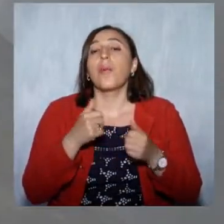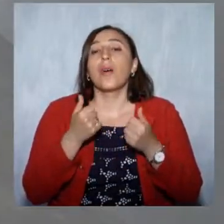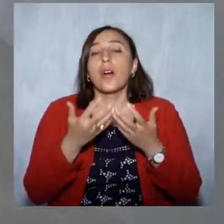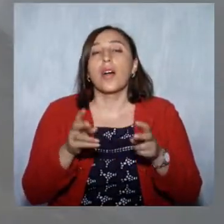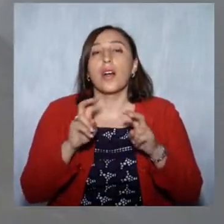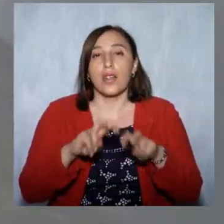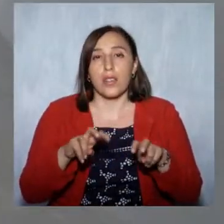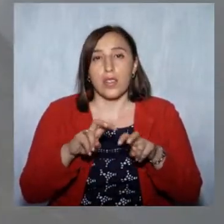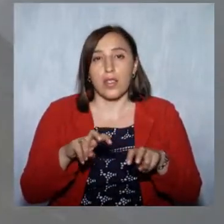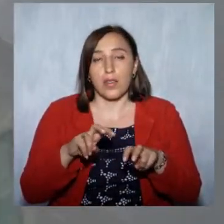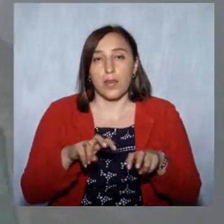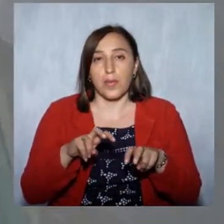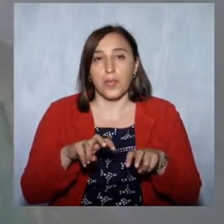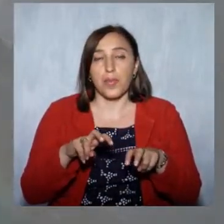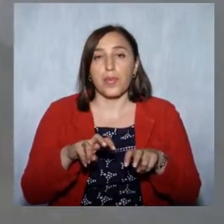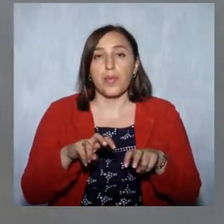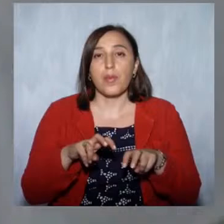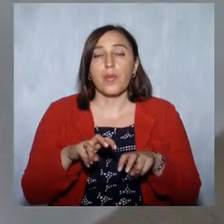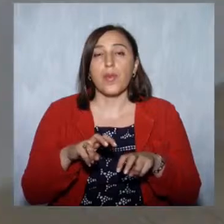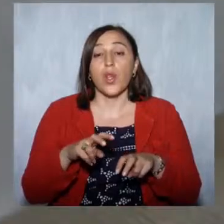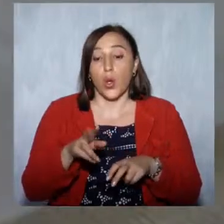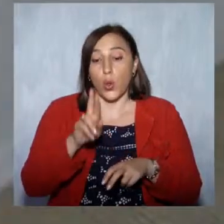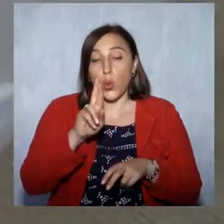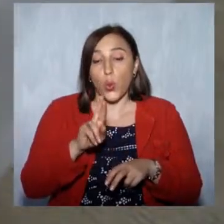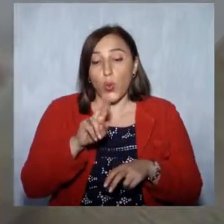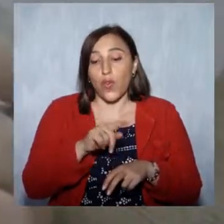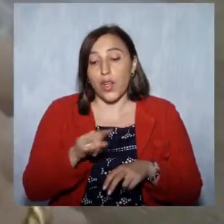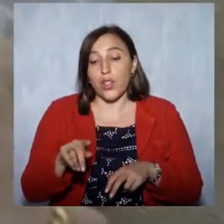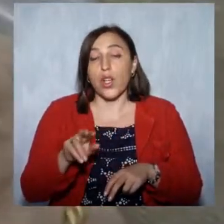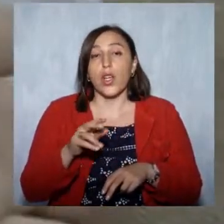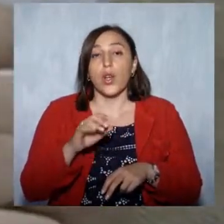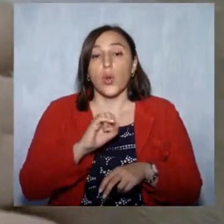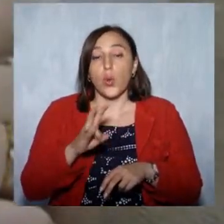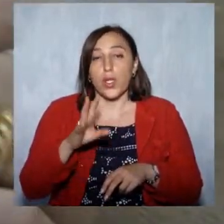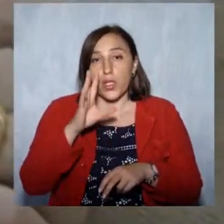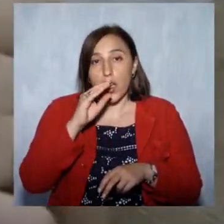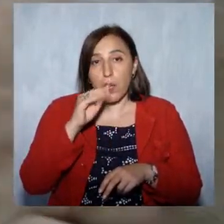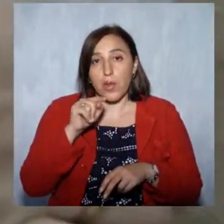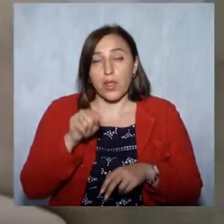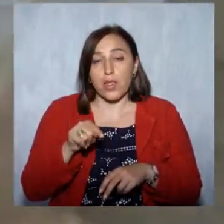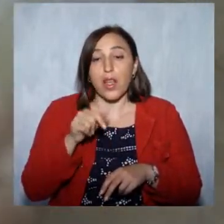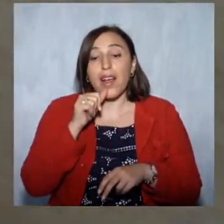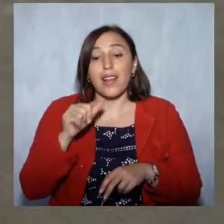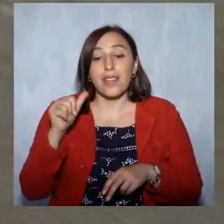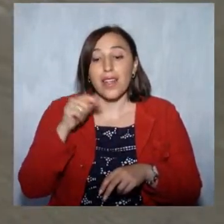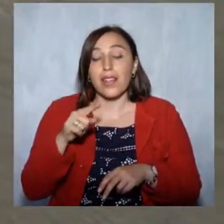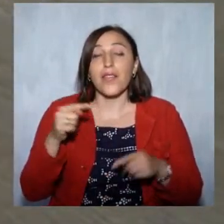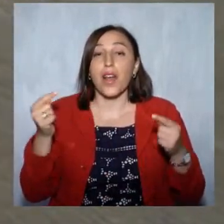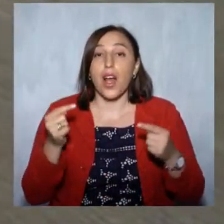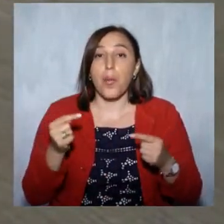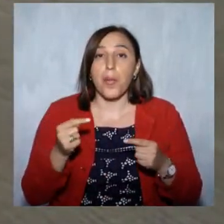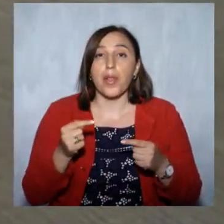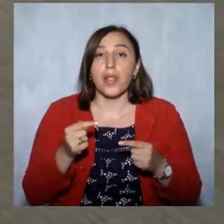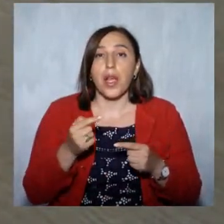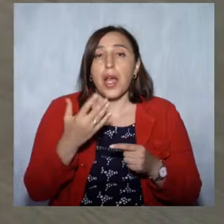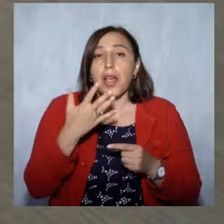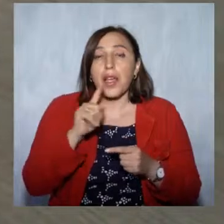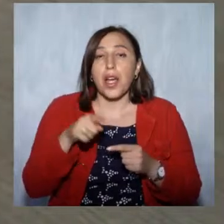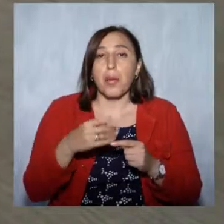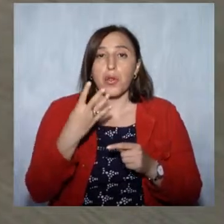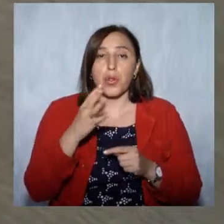վիճակագրական կոմիտեի վերջին տվյալների համաձայն այս հունվար-հունիսին նախորդ տարվա նույն ժամանակահատվածի համեմատ աճել է ընդամենը